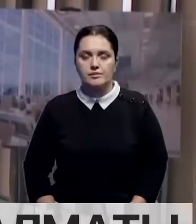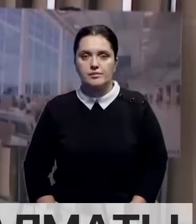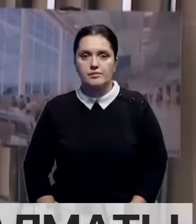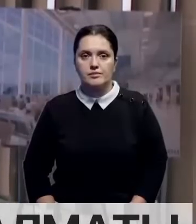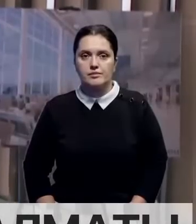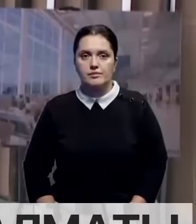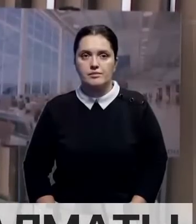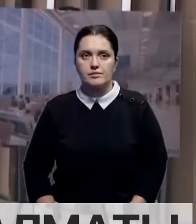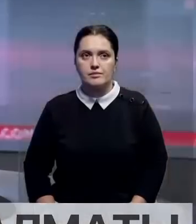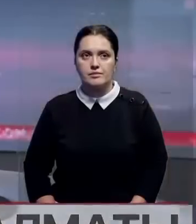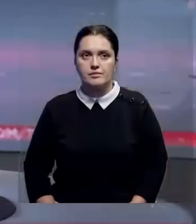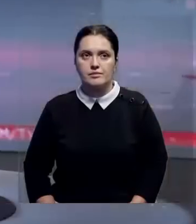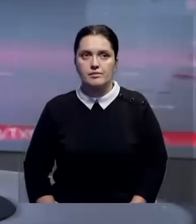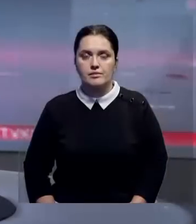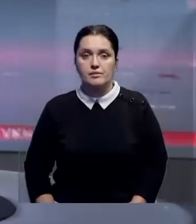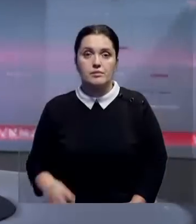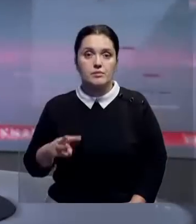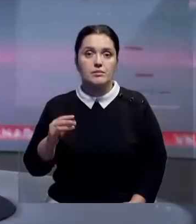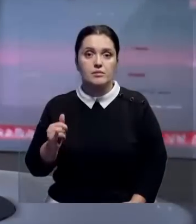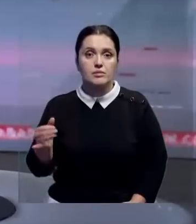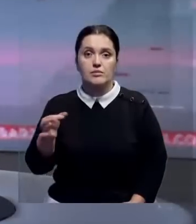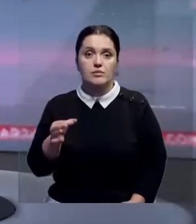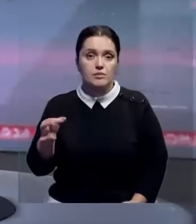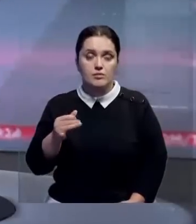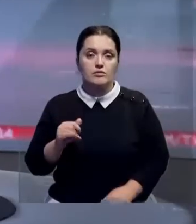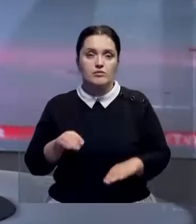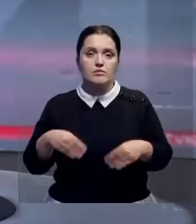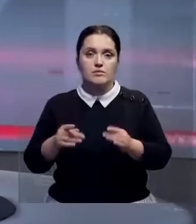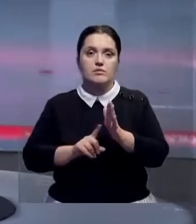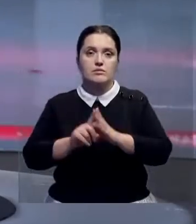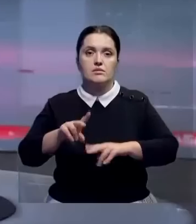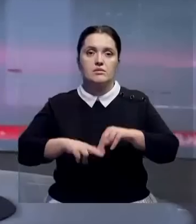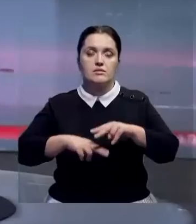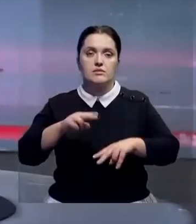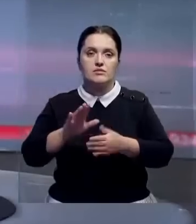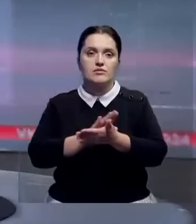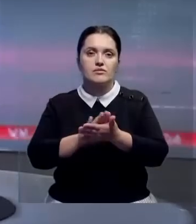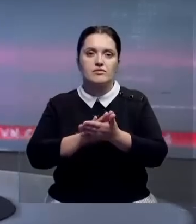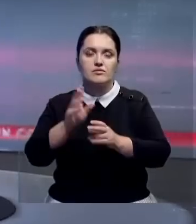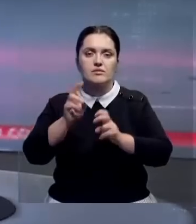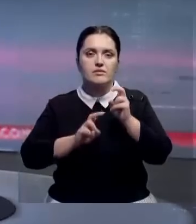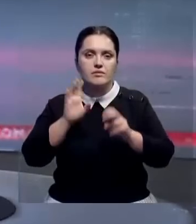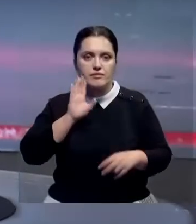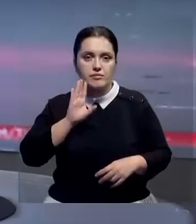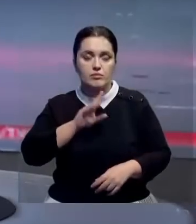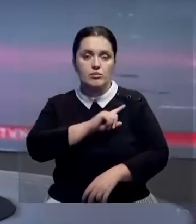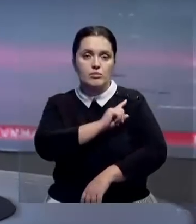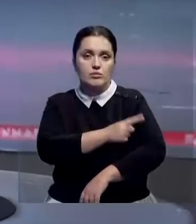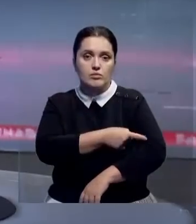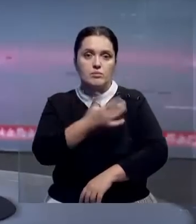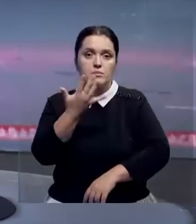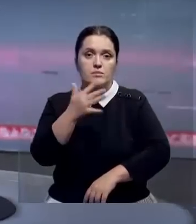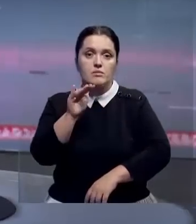24. А в Мангыстауской области сегодня дали старт строительству опреснительного завода. Мощность будущего